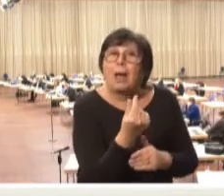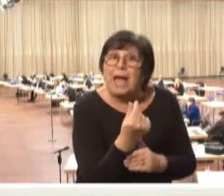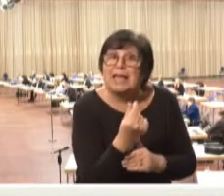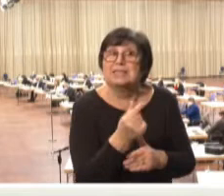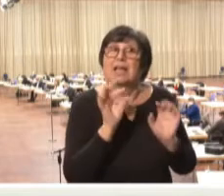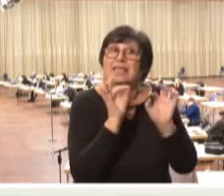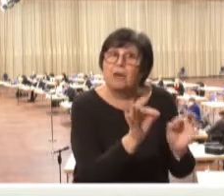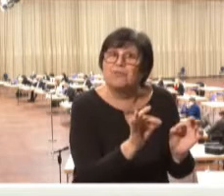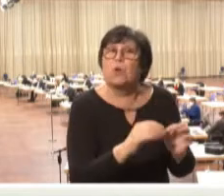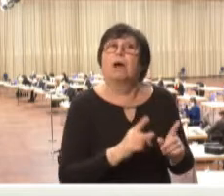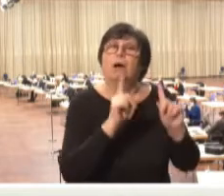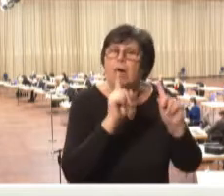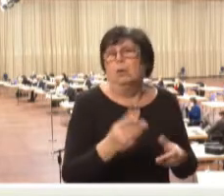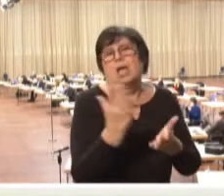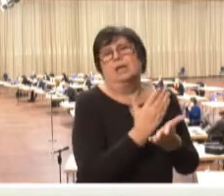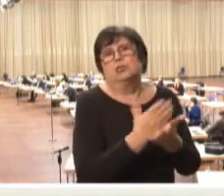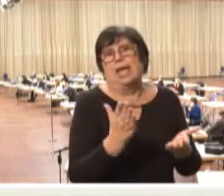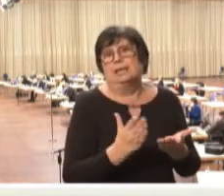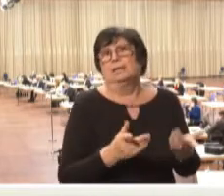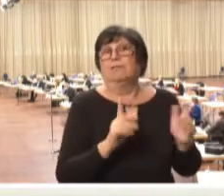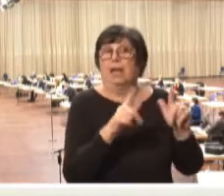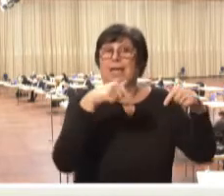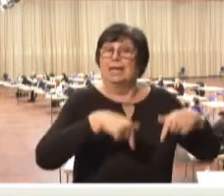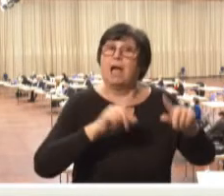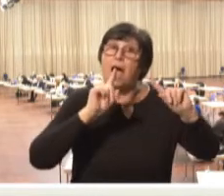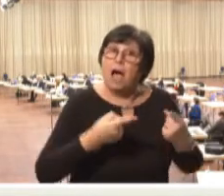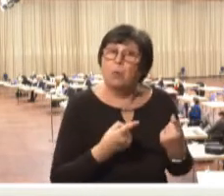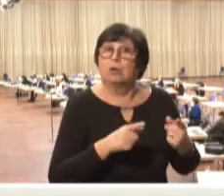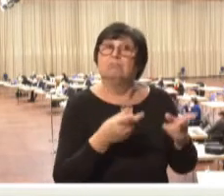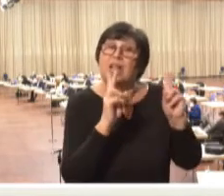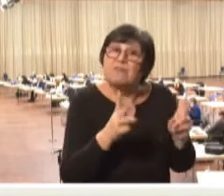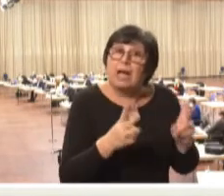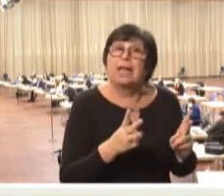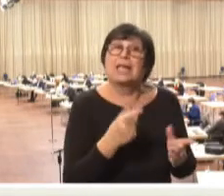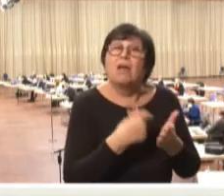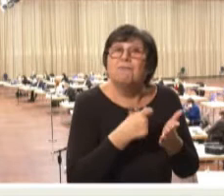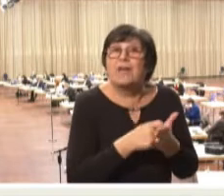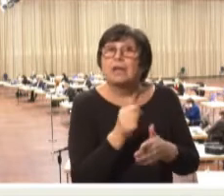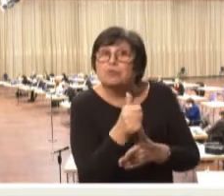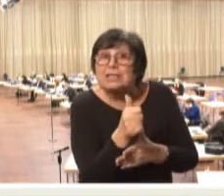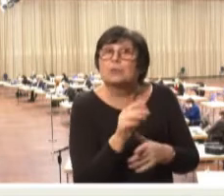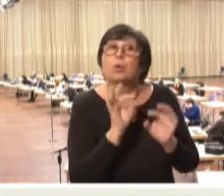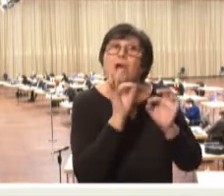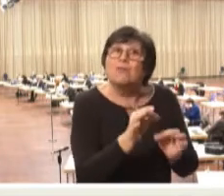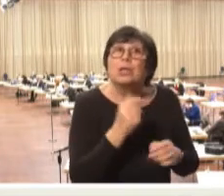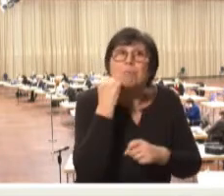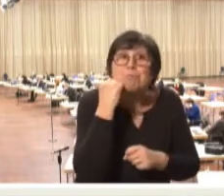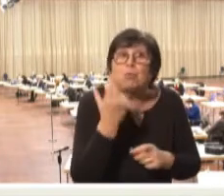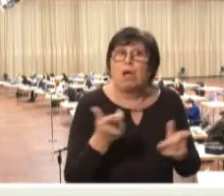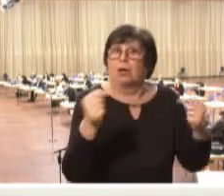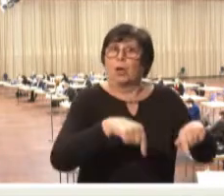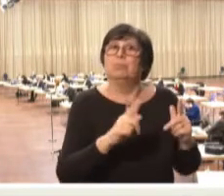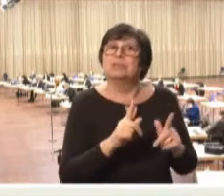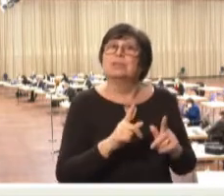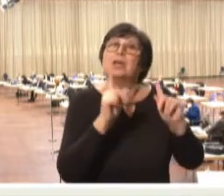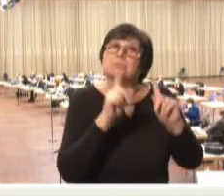Produkt ist auch das Entscheidende, weil hier auch eine tatsächliche Wertschätzung für den Produzenten zum Ausdruck gebracht wird. Wir